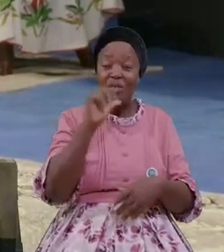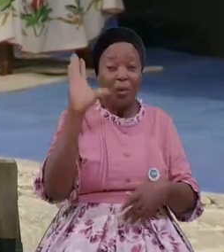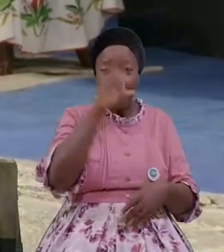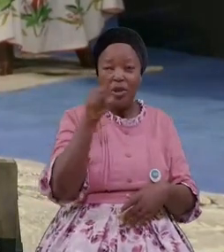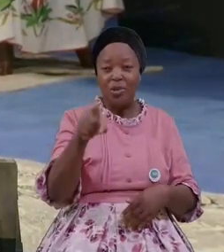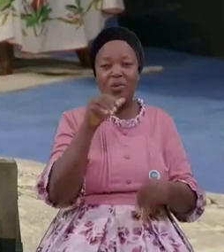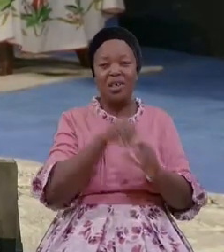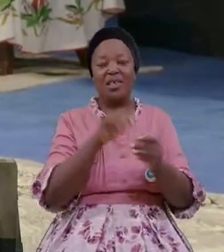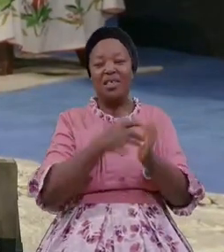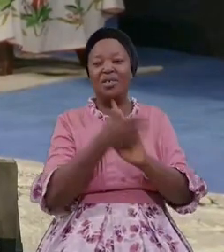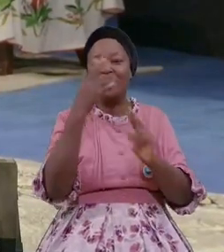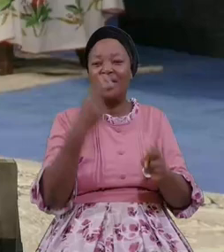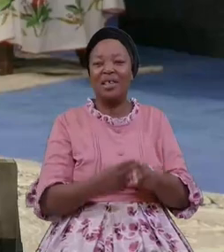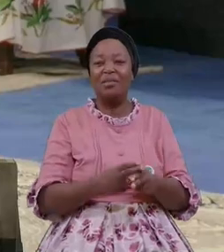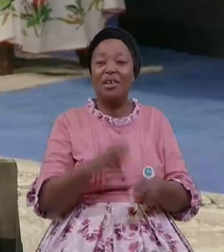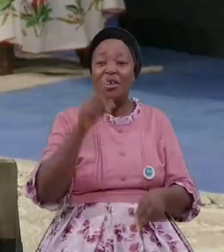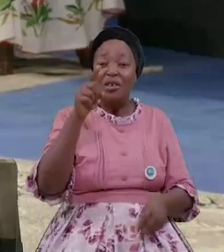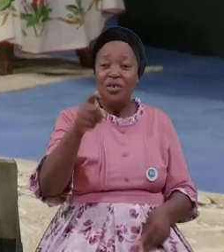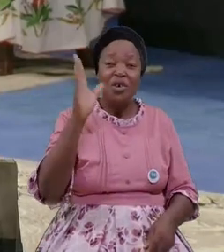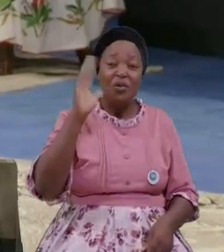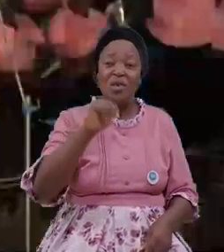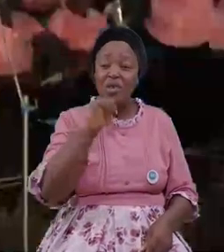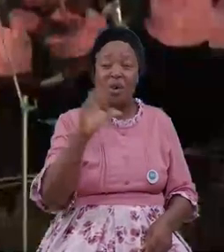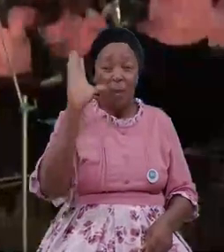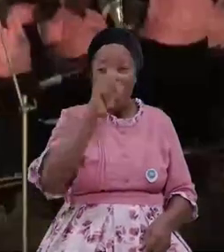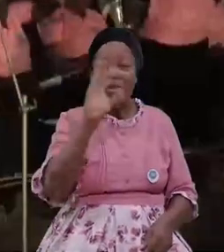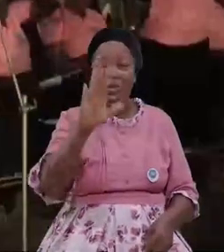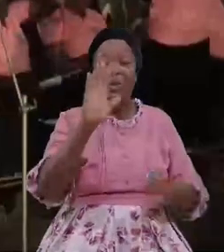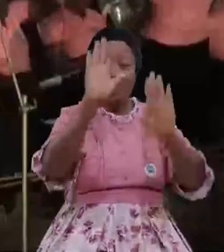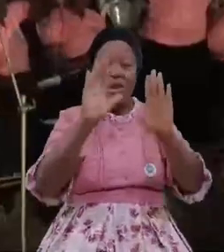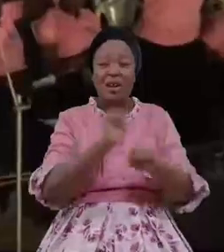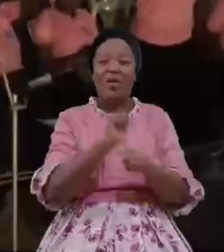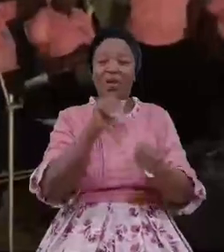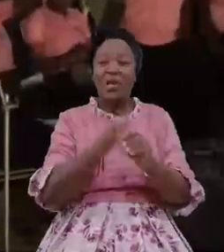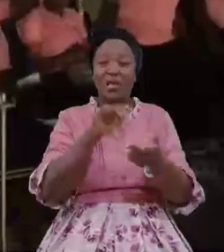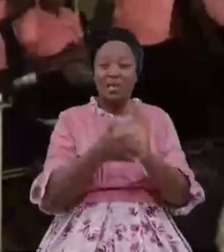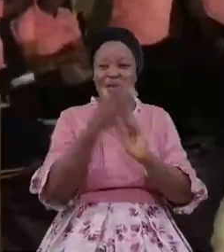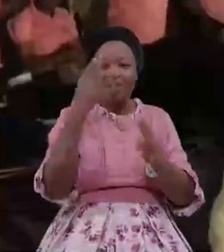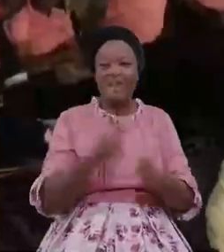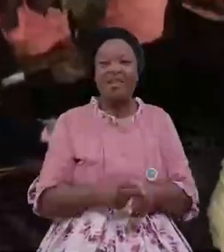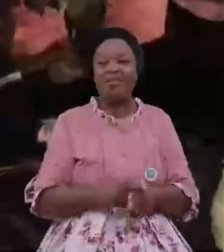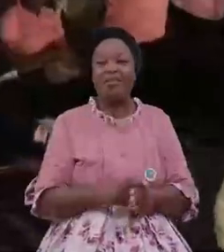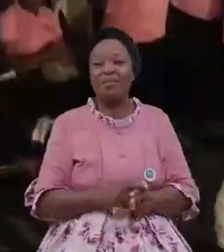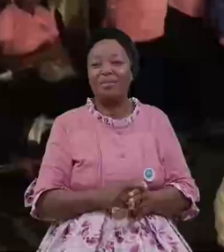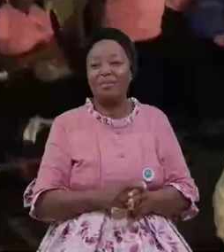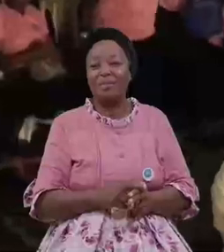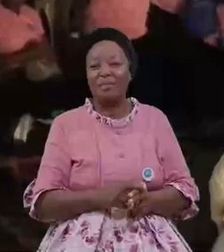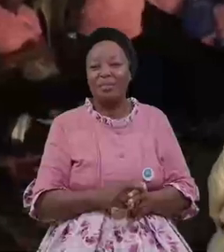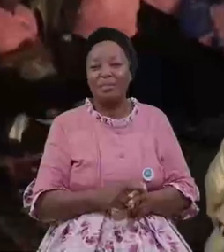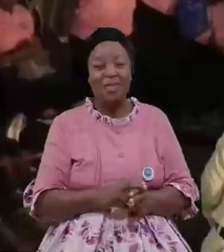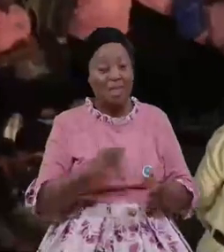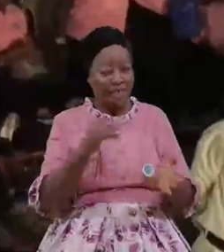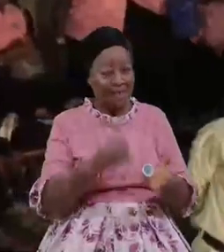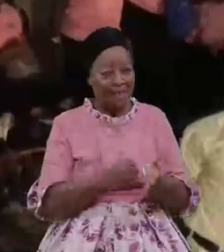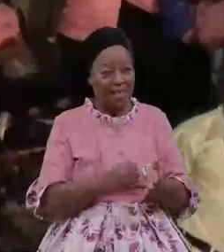pas vous manquer vous n'allez pas manquer rater votre miracle